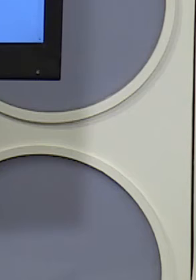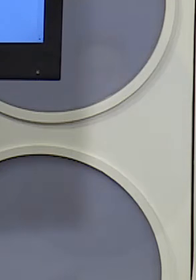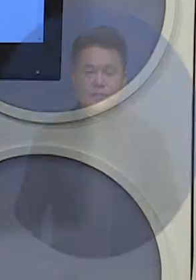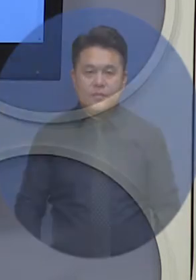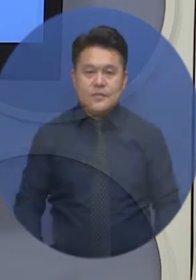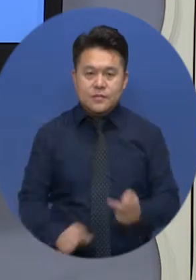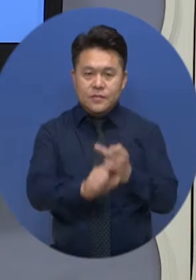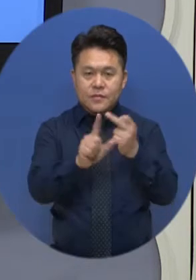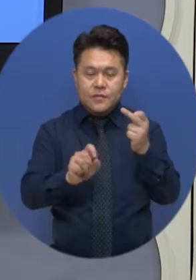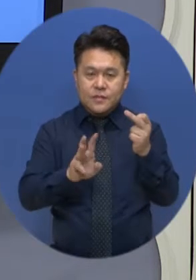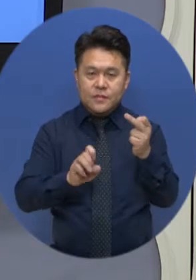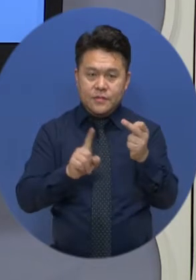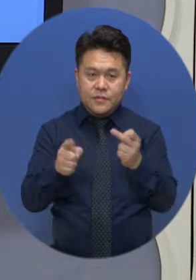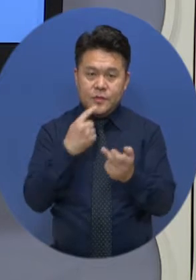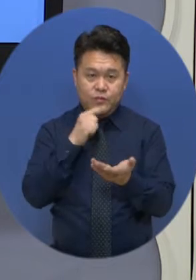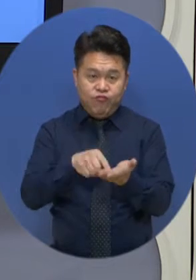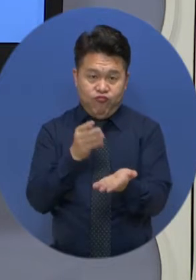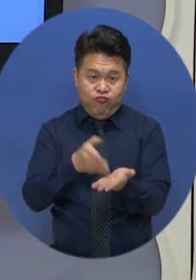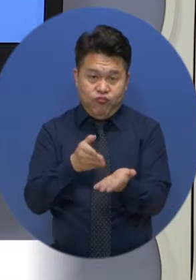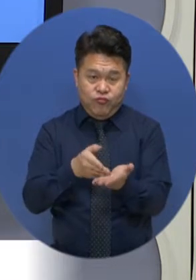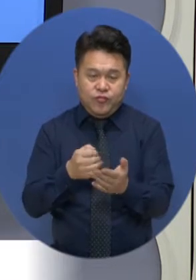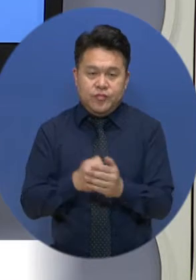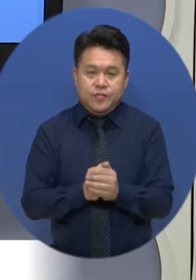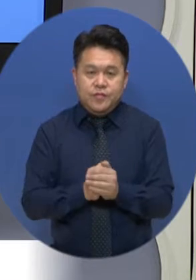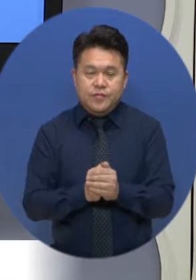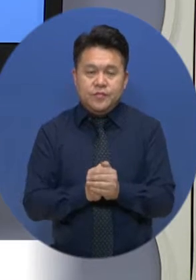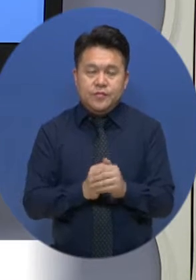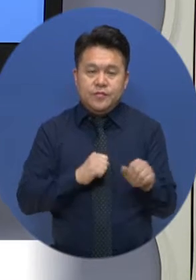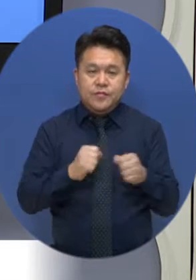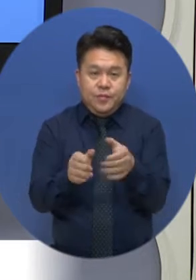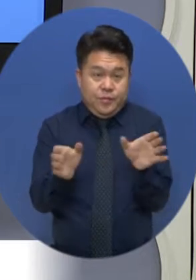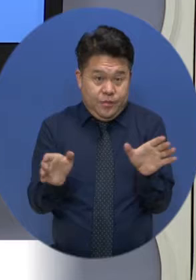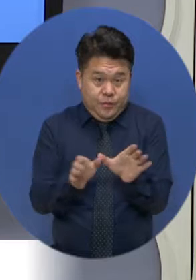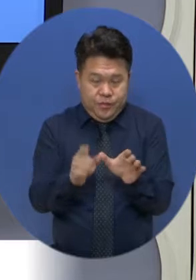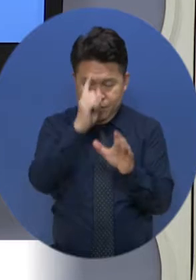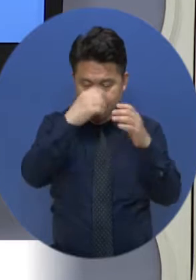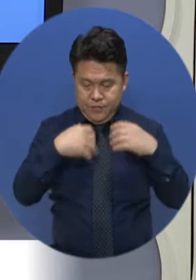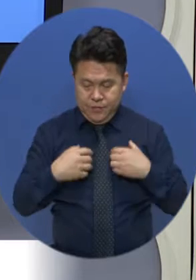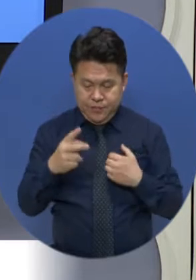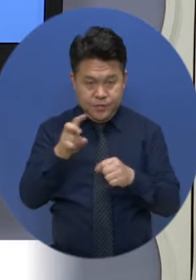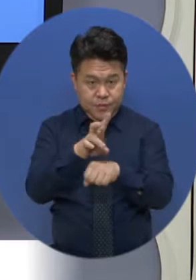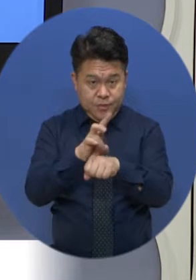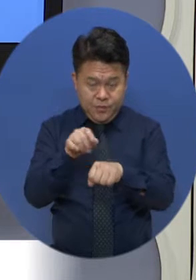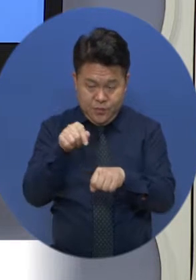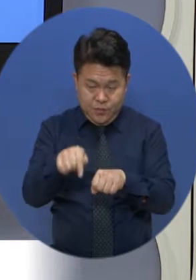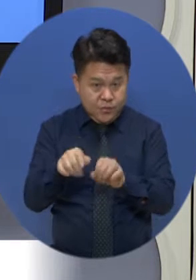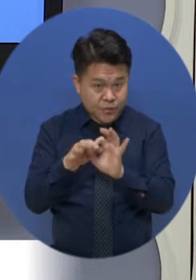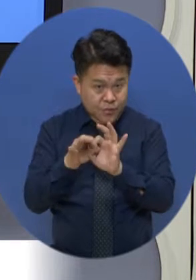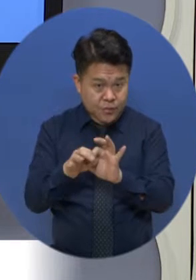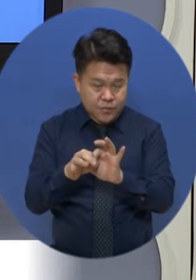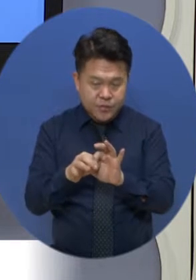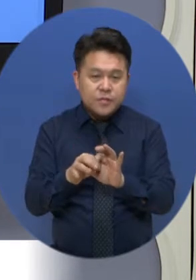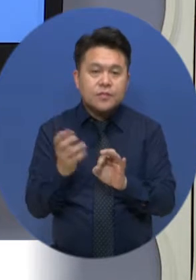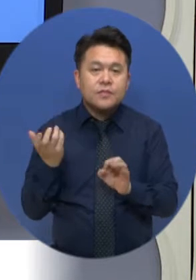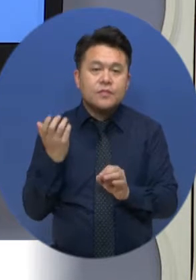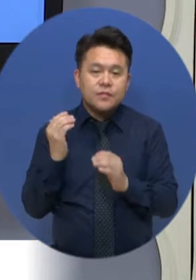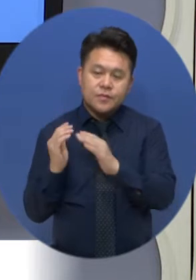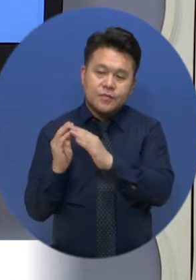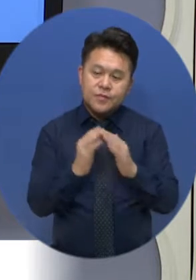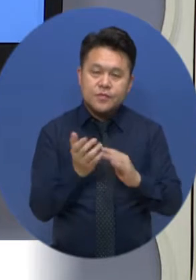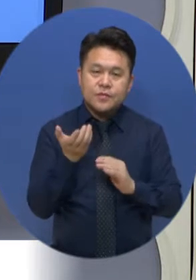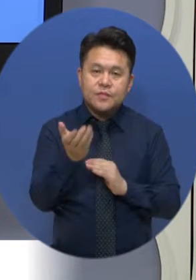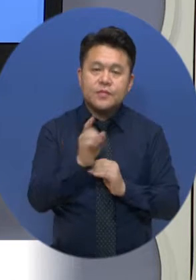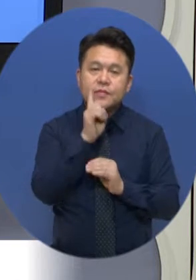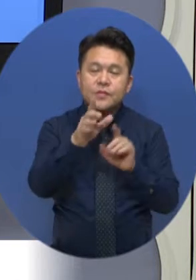12월 31일 만만한 있습니다 행정 1점 보가 정부 24에서 전입 신고를 할 때 각종